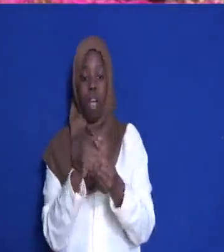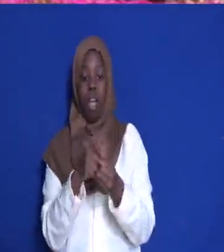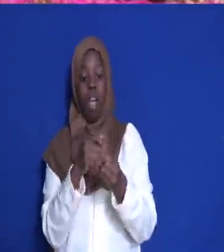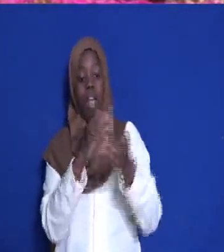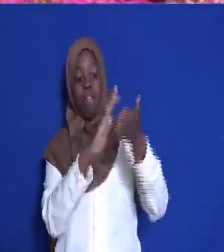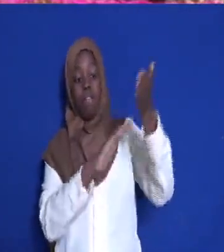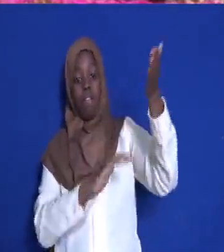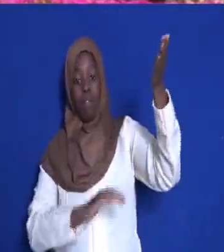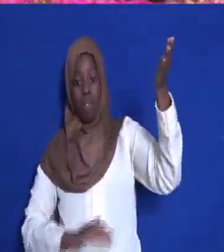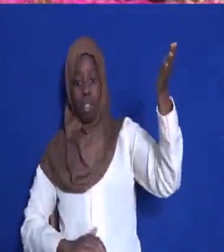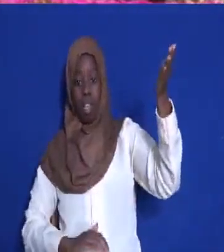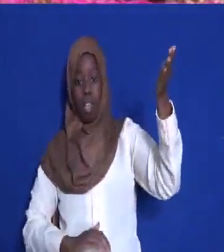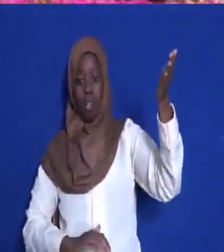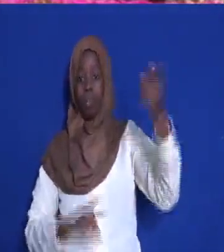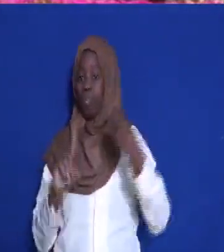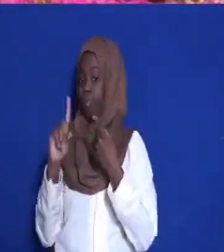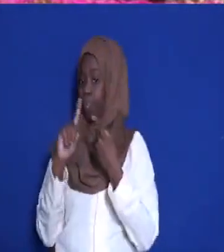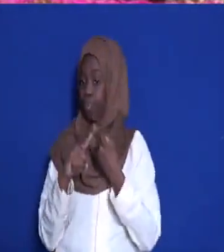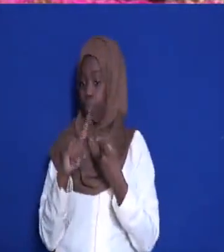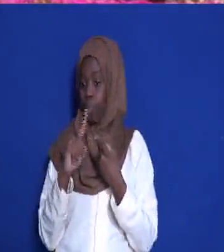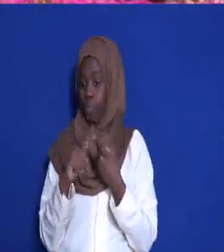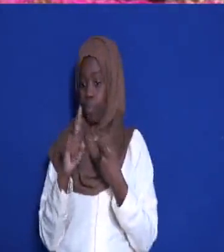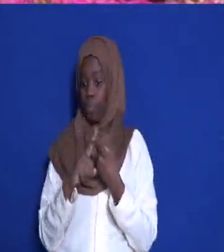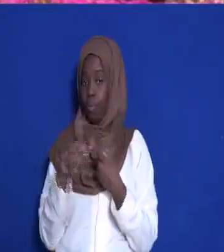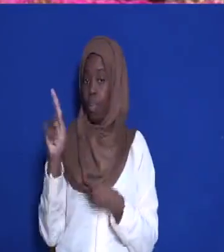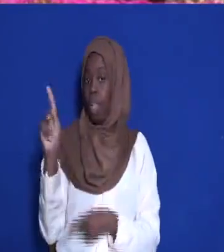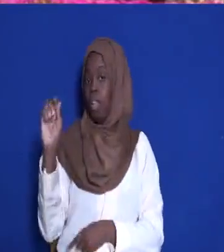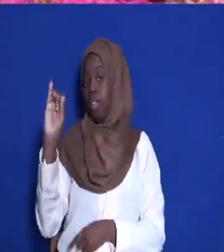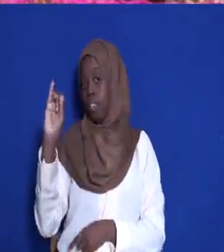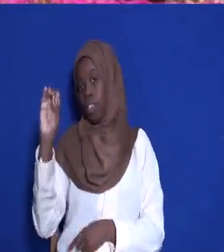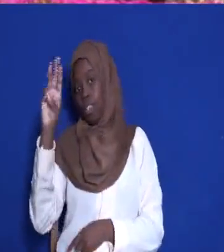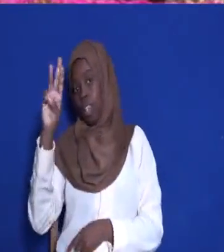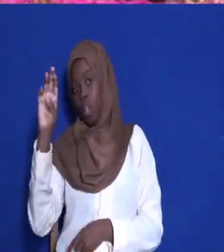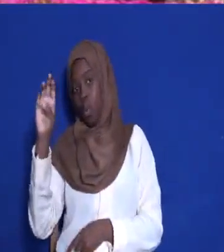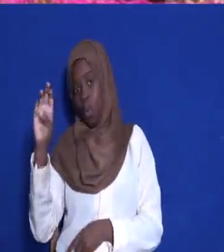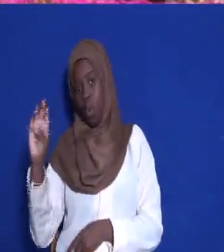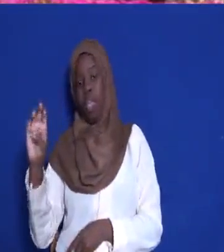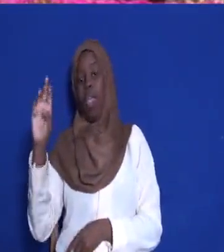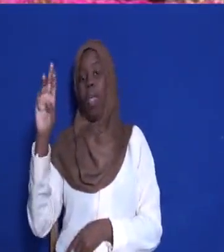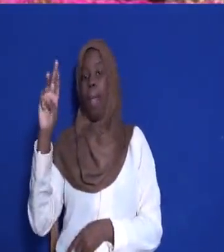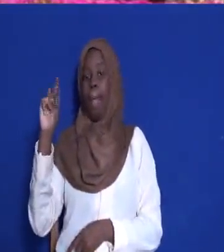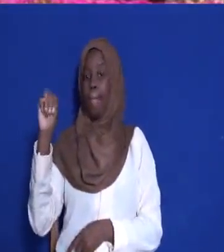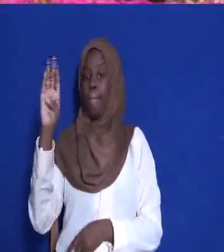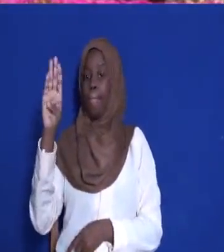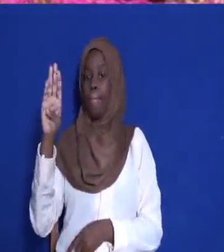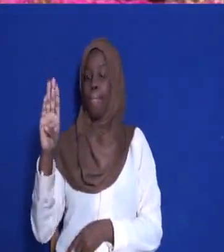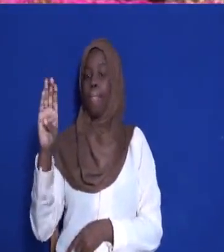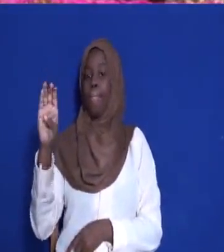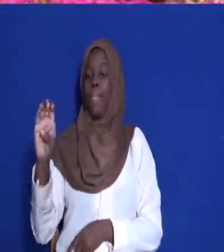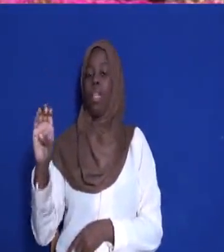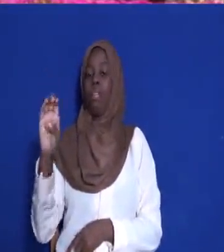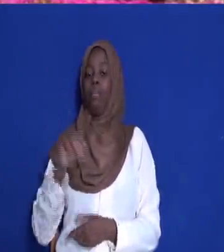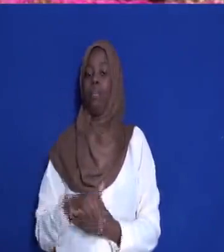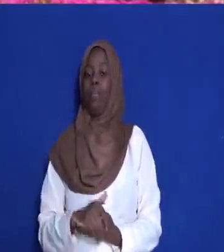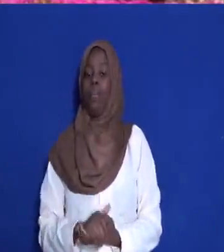vifaa vifuatavyo. Ehe. Kifaa namba moja ni kiwembe. Kiwembe.